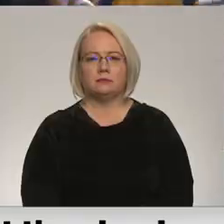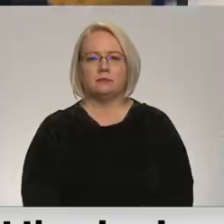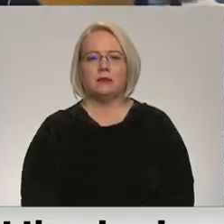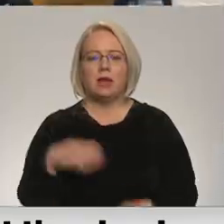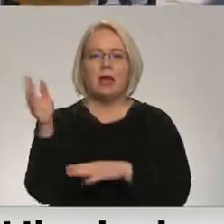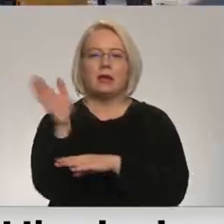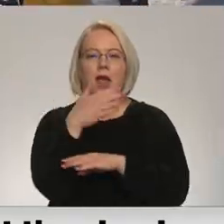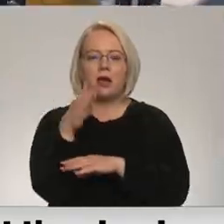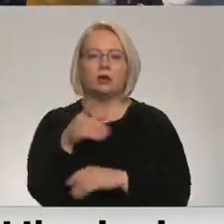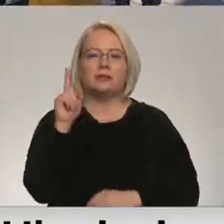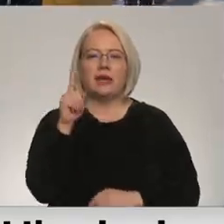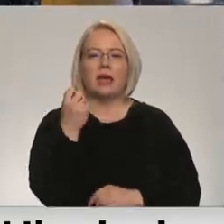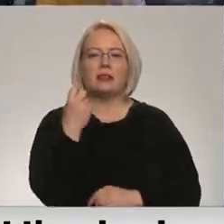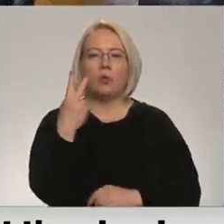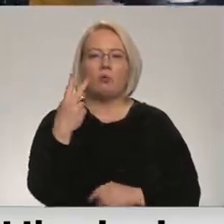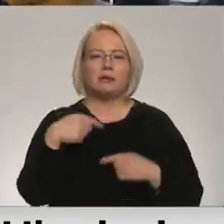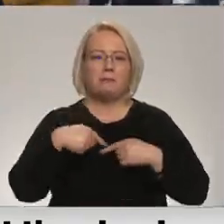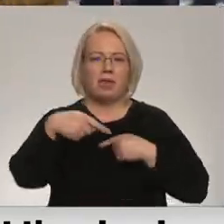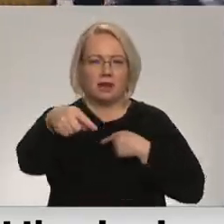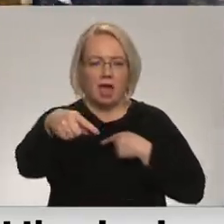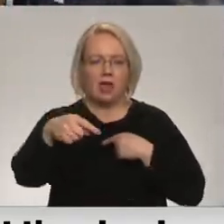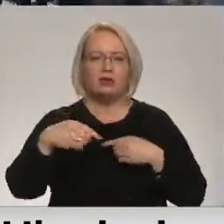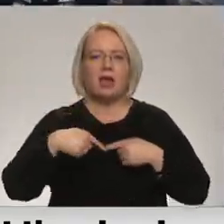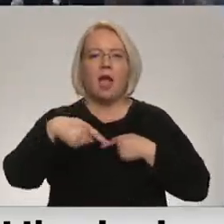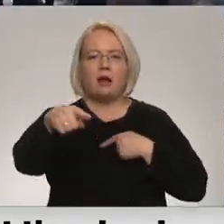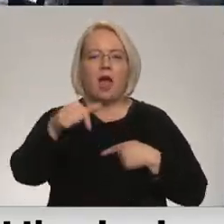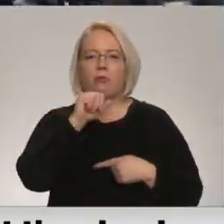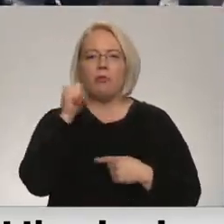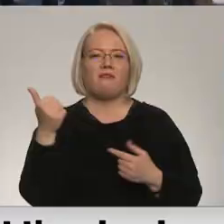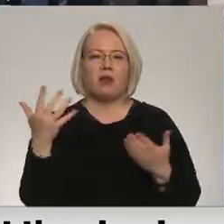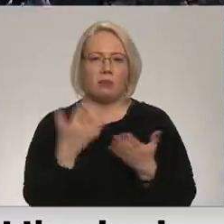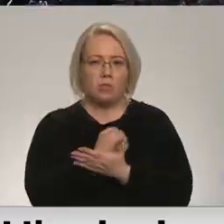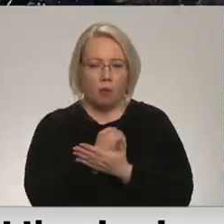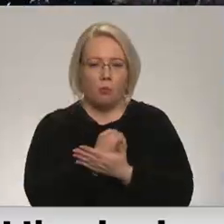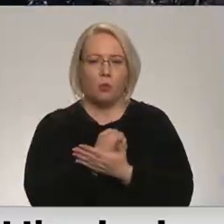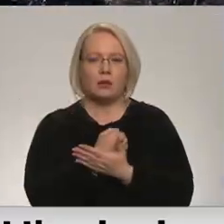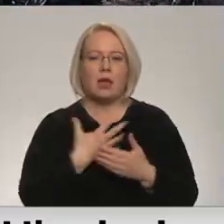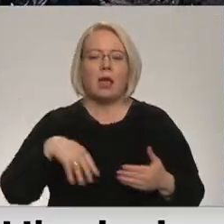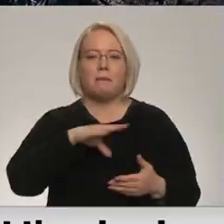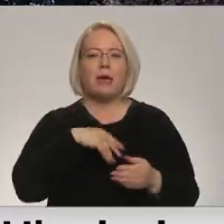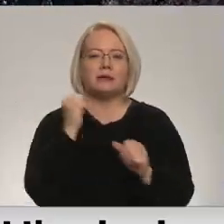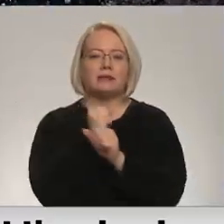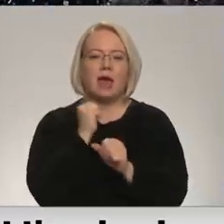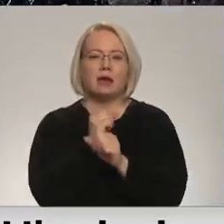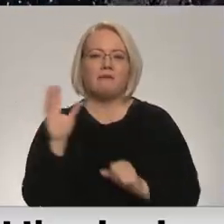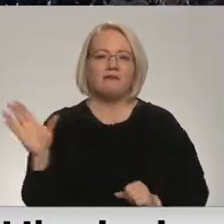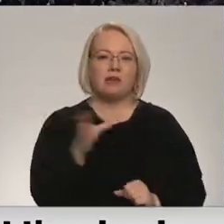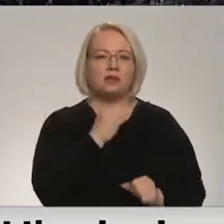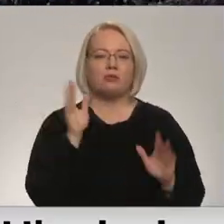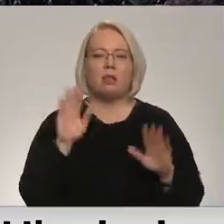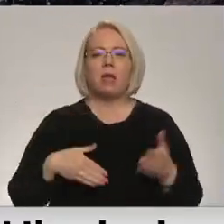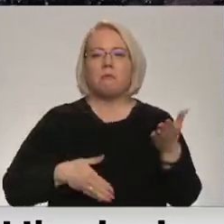Karogs ir tikai, diemžēl, 12 metrus garš. Garāku nebija iespējams dabūt. Mēs darām visu, lai palīdzētu